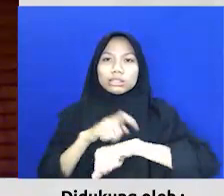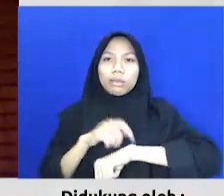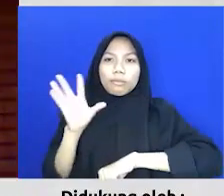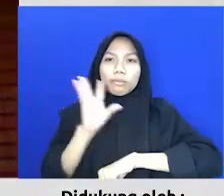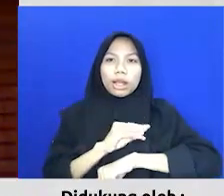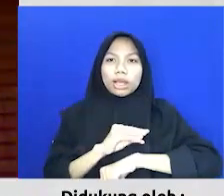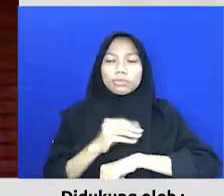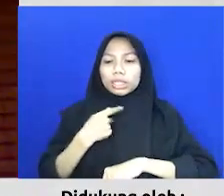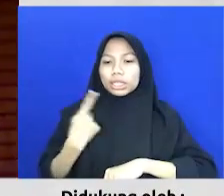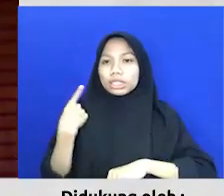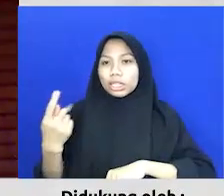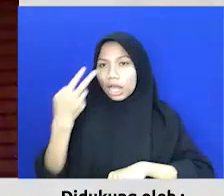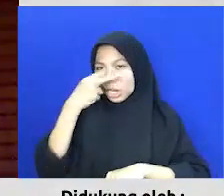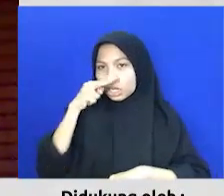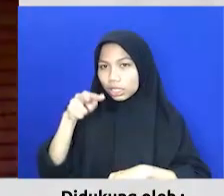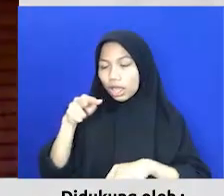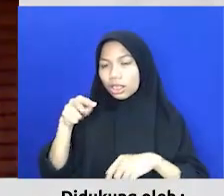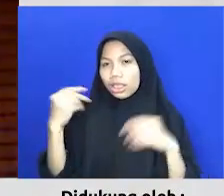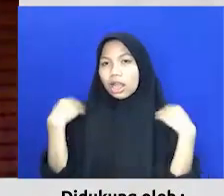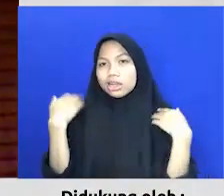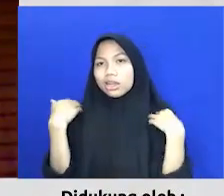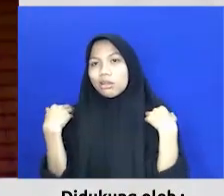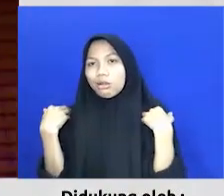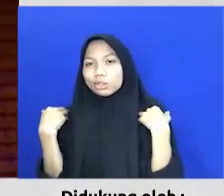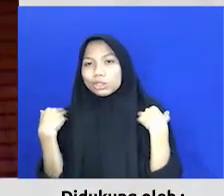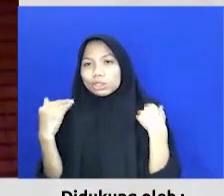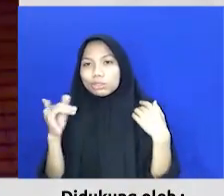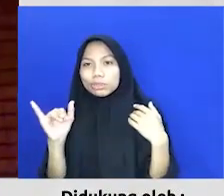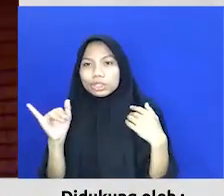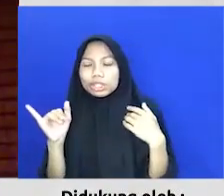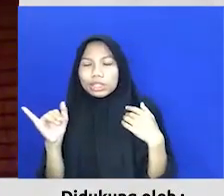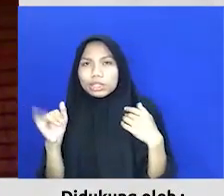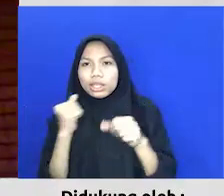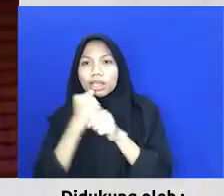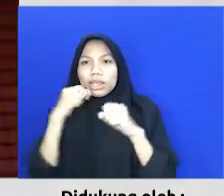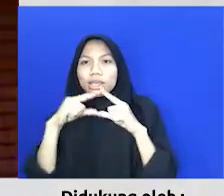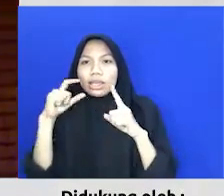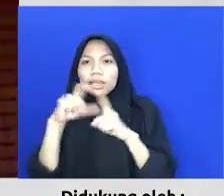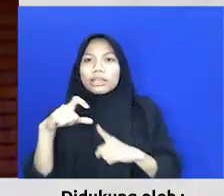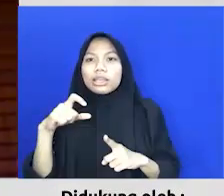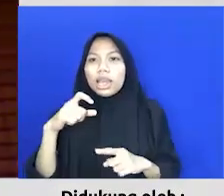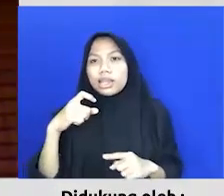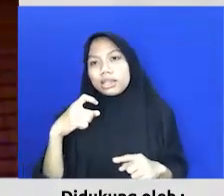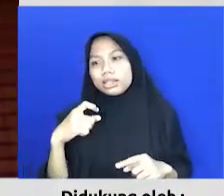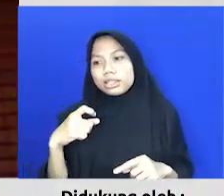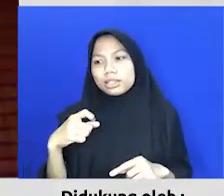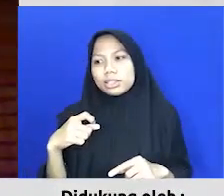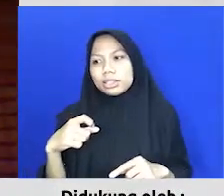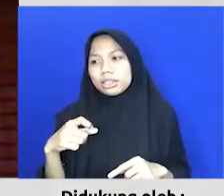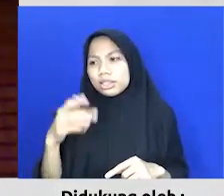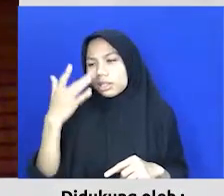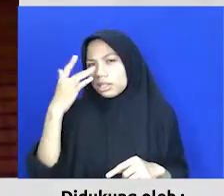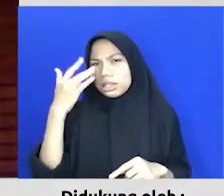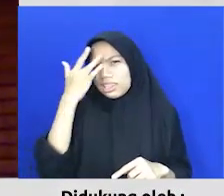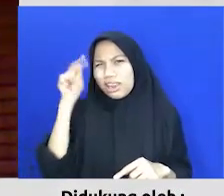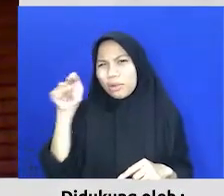gitu kekhawatiran soal manipulasi kekuasaan sejak awal gitu ya. Jadi kayak di krisis kalau aku nggak salah